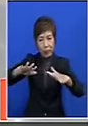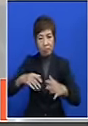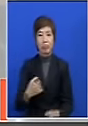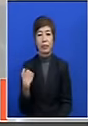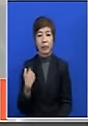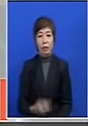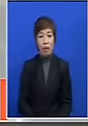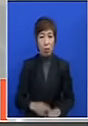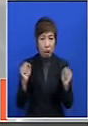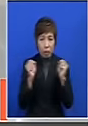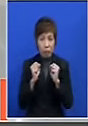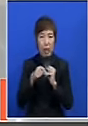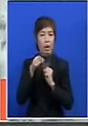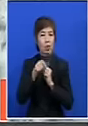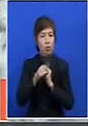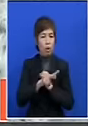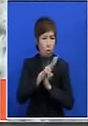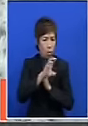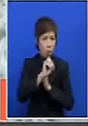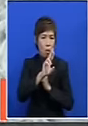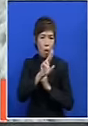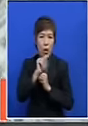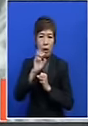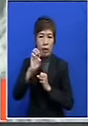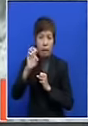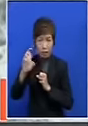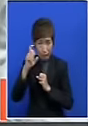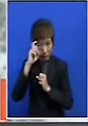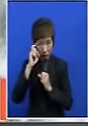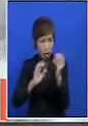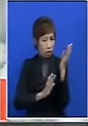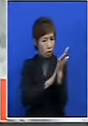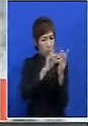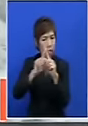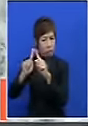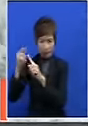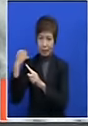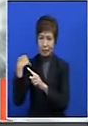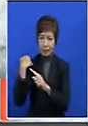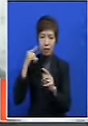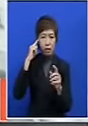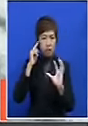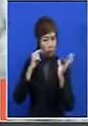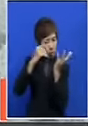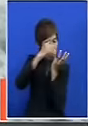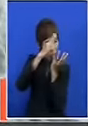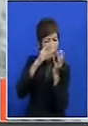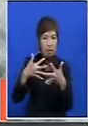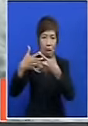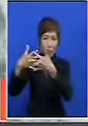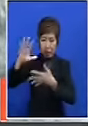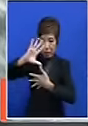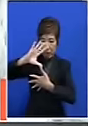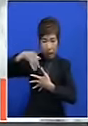ครับความหนาวเย็นจากปรากฏการณ์นี้อาจเกิดขึ้นในหลายพื้นที่หรือว่าพื้นที่ใดของซีกโลกเหนือนะครับทั้งที่ทวีปอเมริก